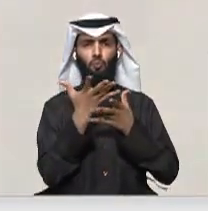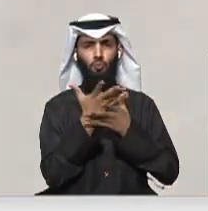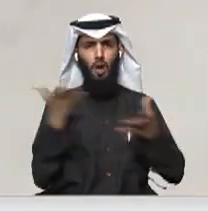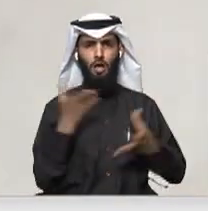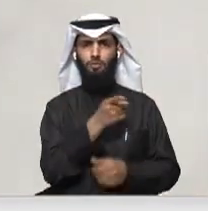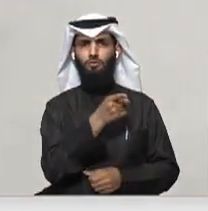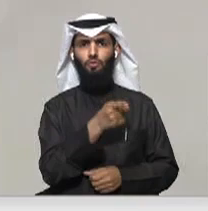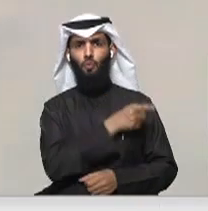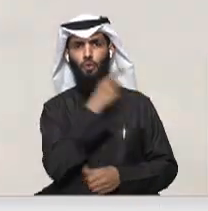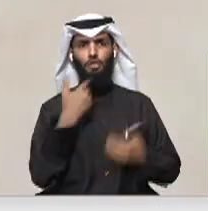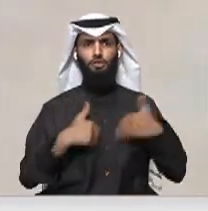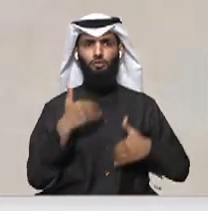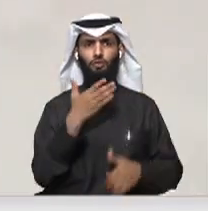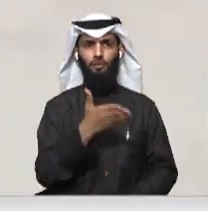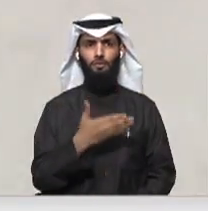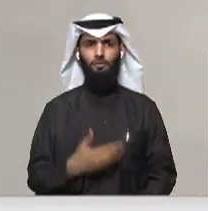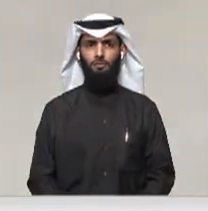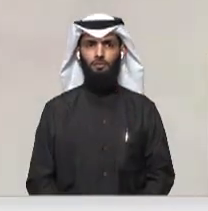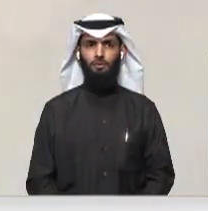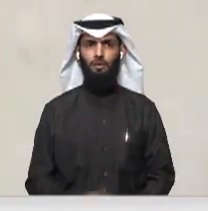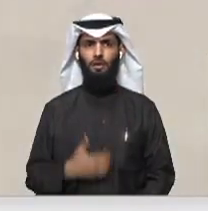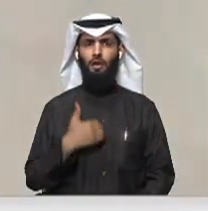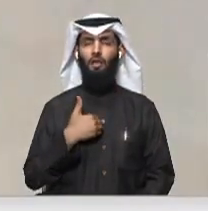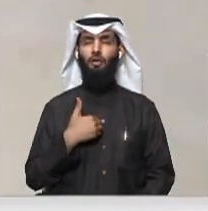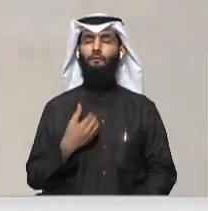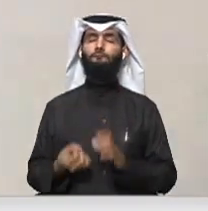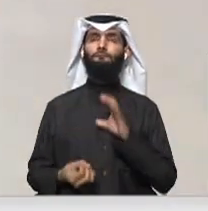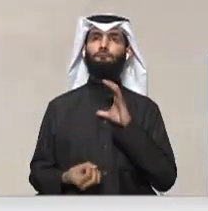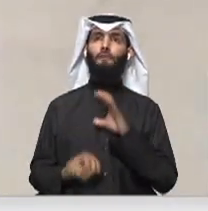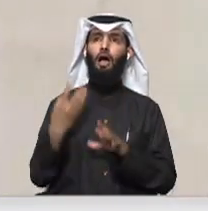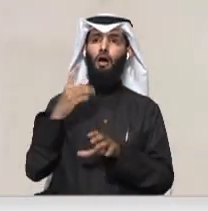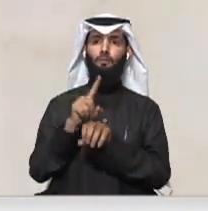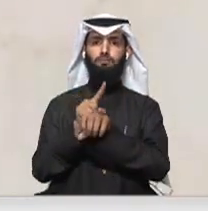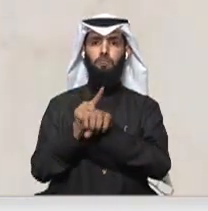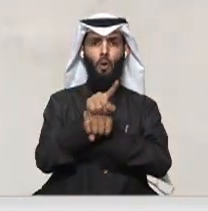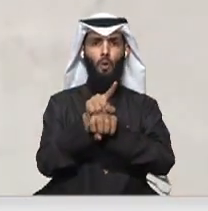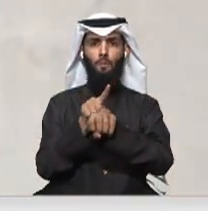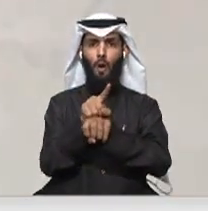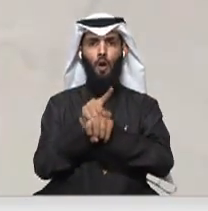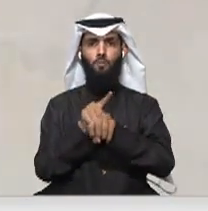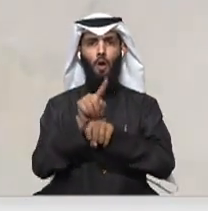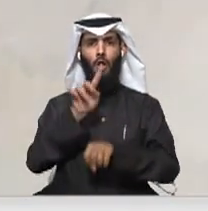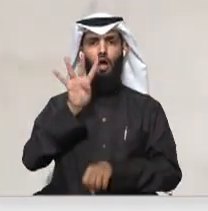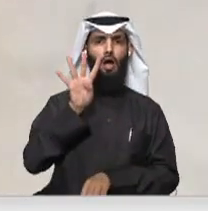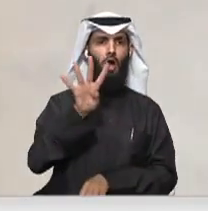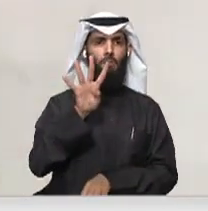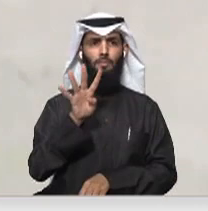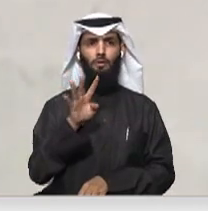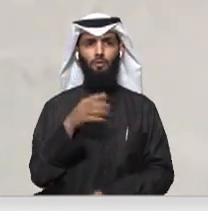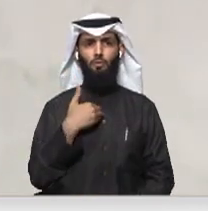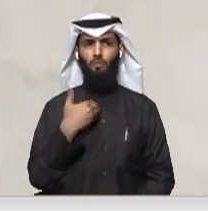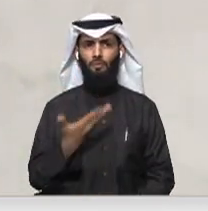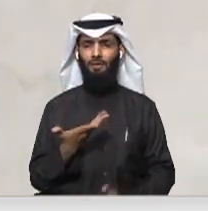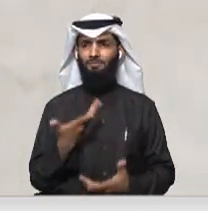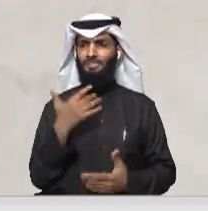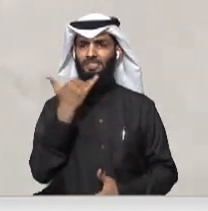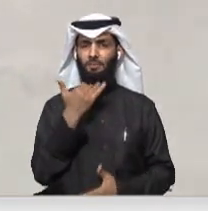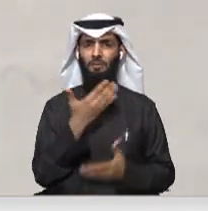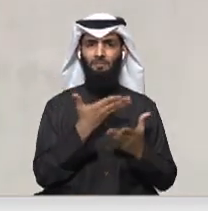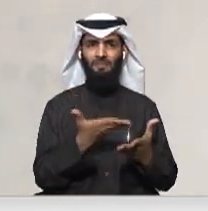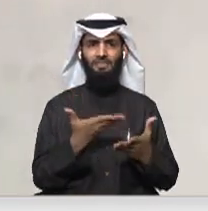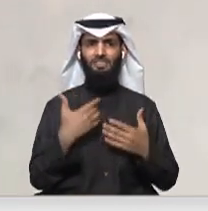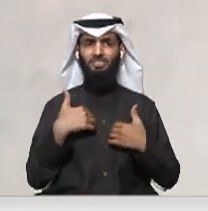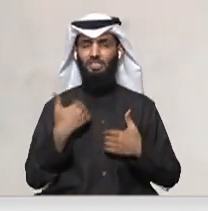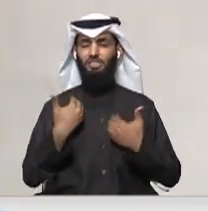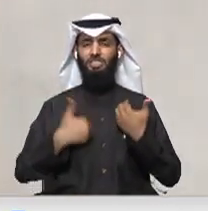لسنا في المقاطير، ضربوا علينا 4 قذائف، استشهد شباب وتصاب شباب ولا